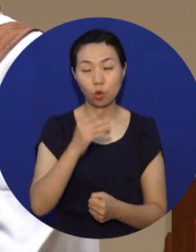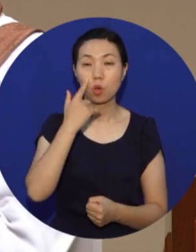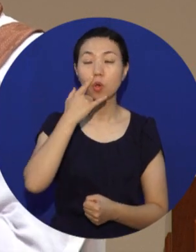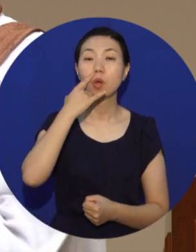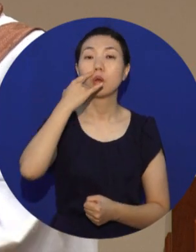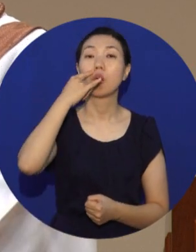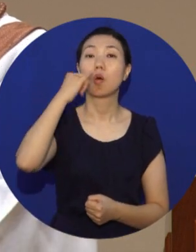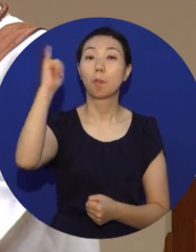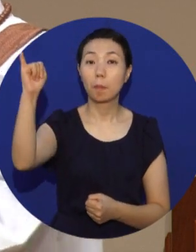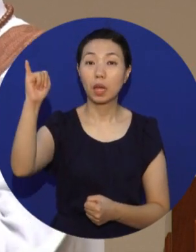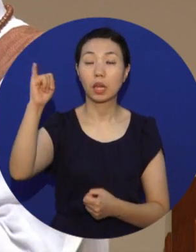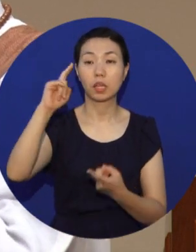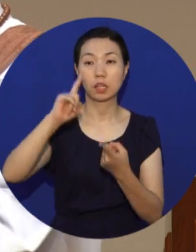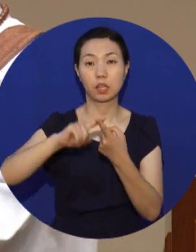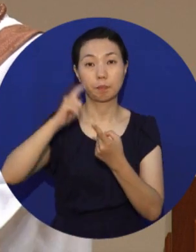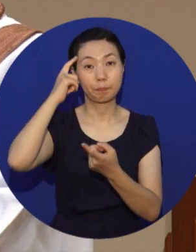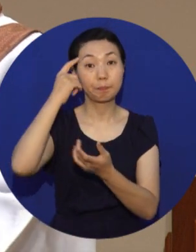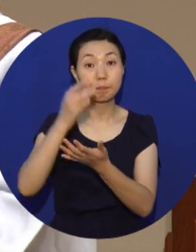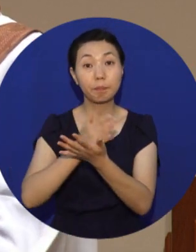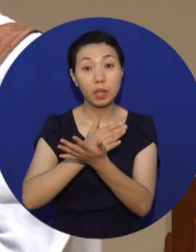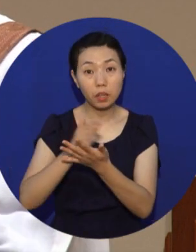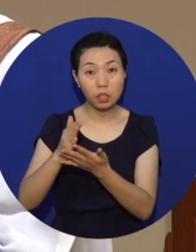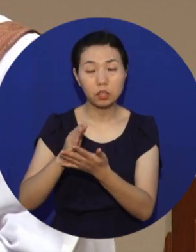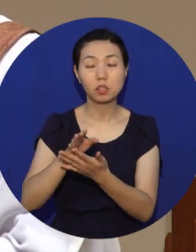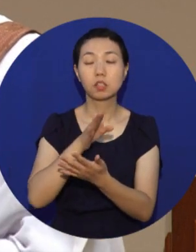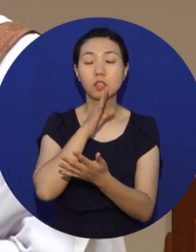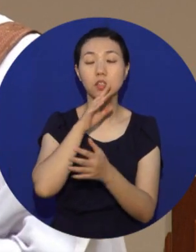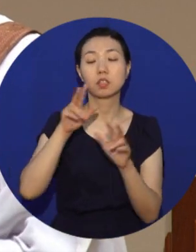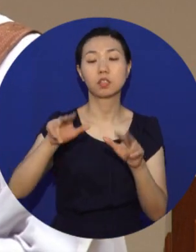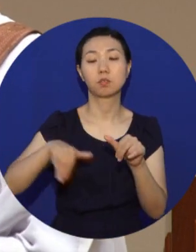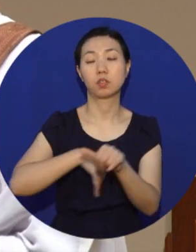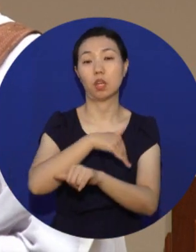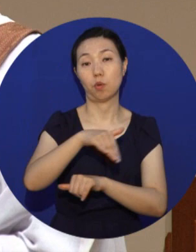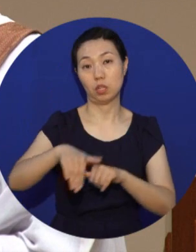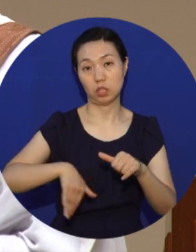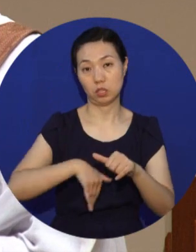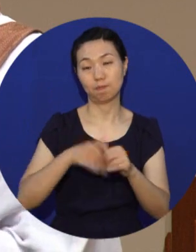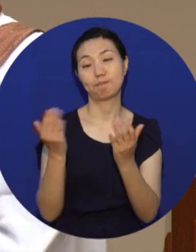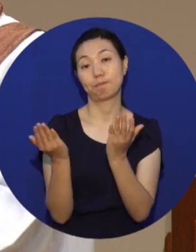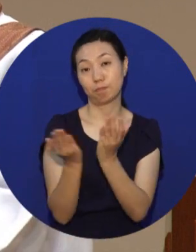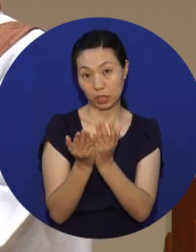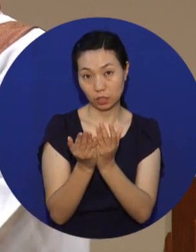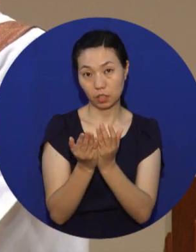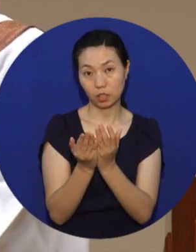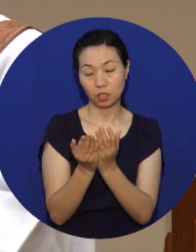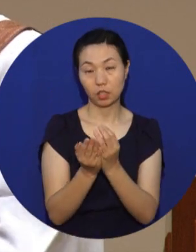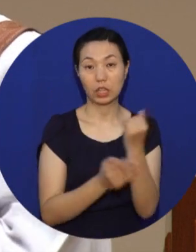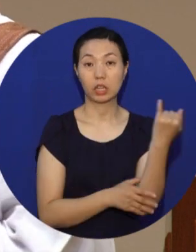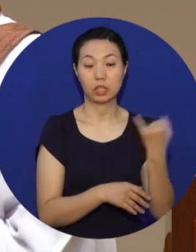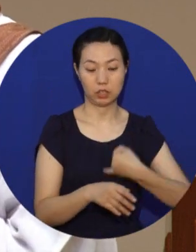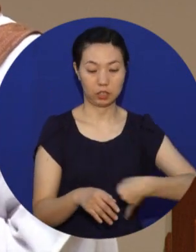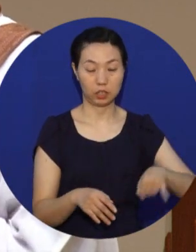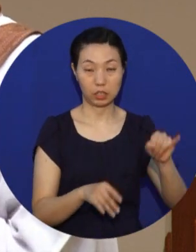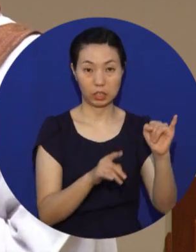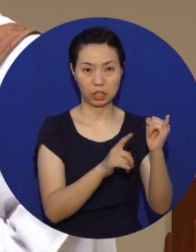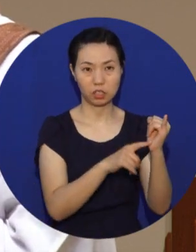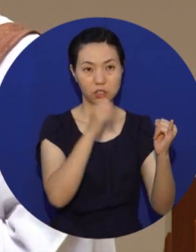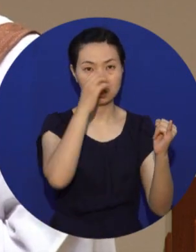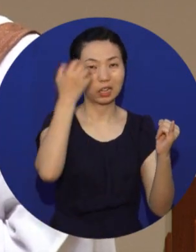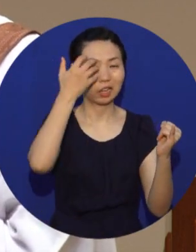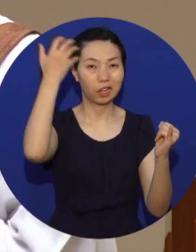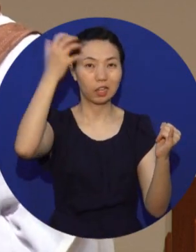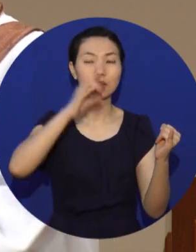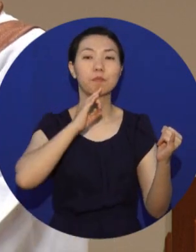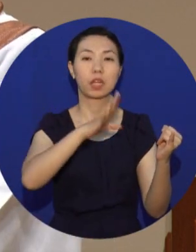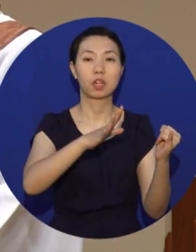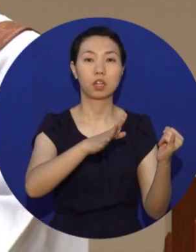말이 어머니의 판단이 상당히 현실적이고 합리적이다. 자기는 약간 좀 추상적이다